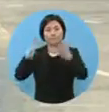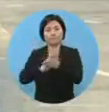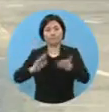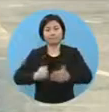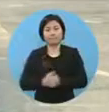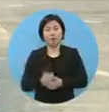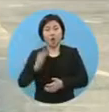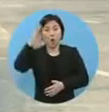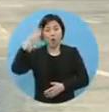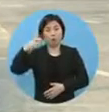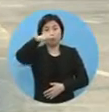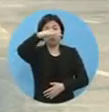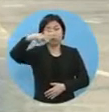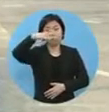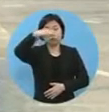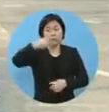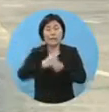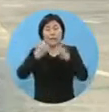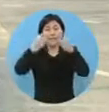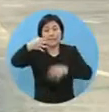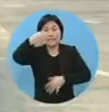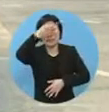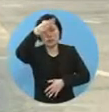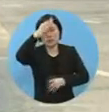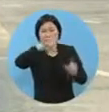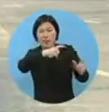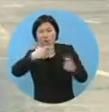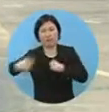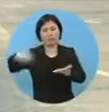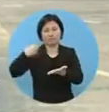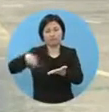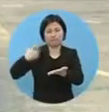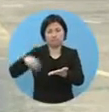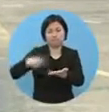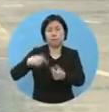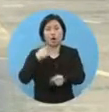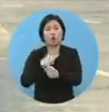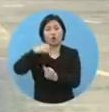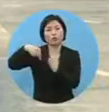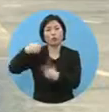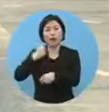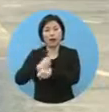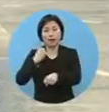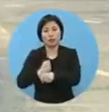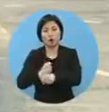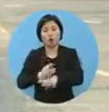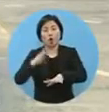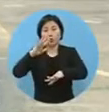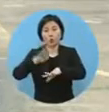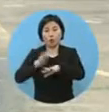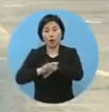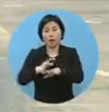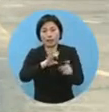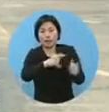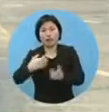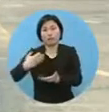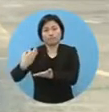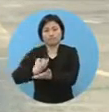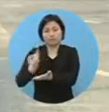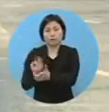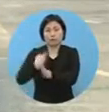최첨단 농업기계의 신기술 및 현장 교육을 지속적으로 편성 운영, 노동 인력, 농가 부대비 절감 및 소득